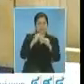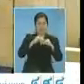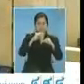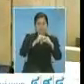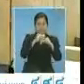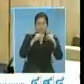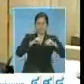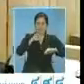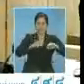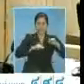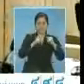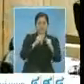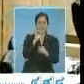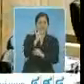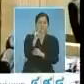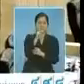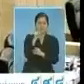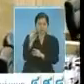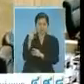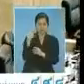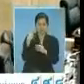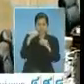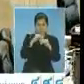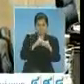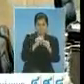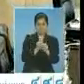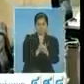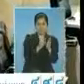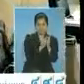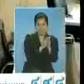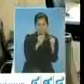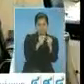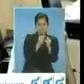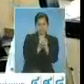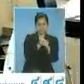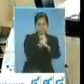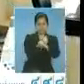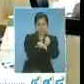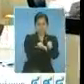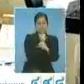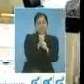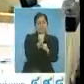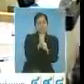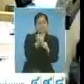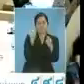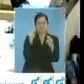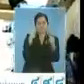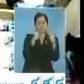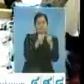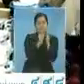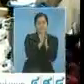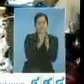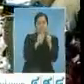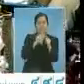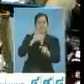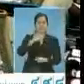นเฉลี่ยร้อยละ 1% ค่ะและอัตราการจ้างว่าจ้างงานอีก 500,000 อัตรานะคะซึ่ง